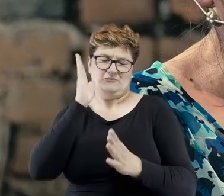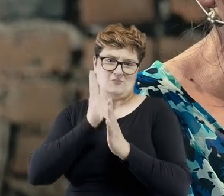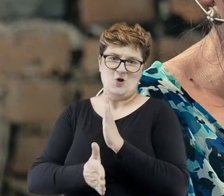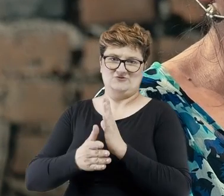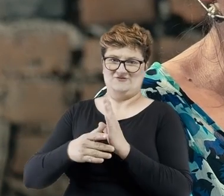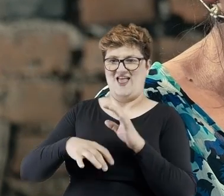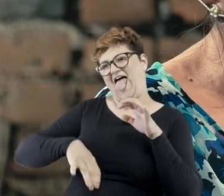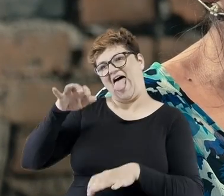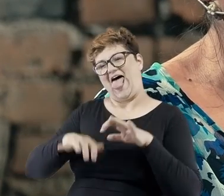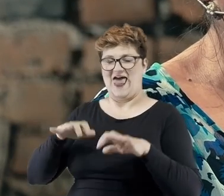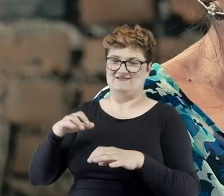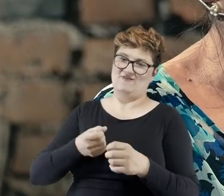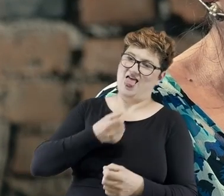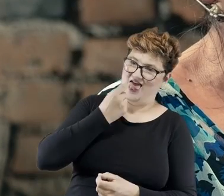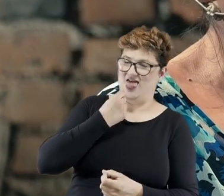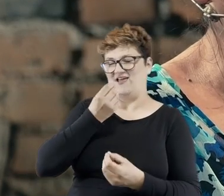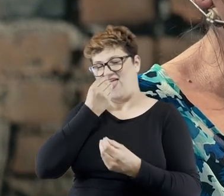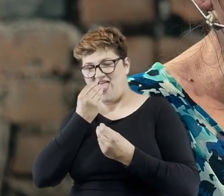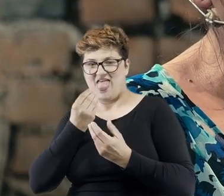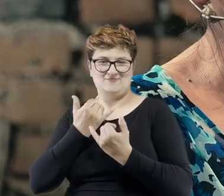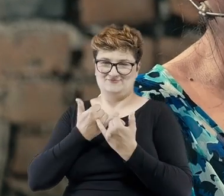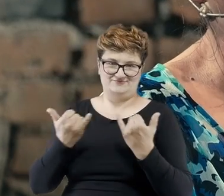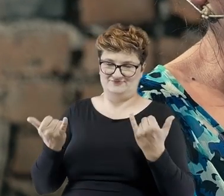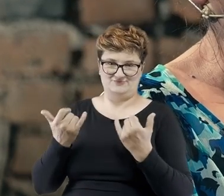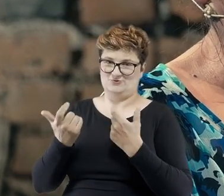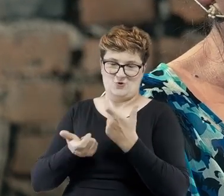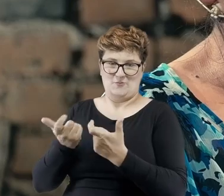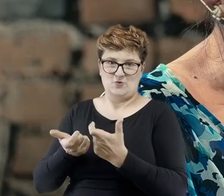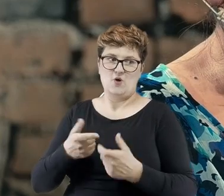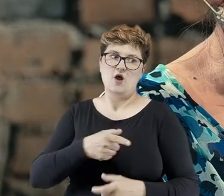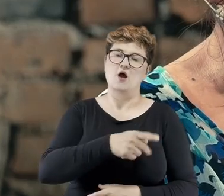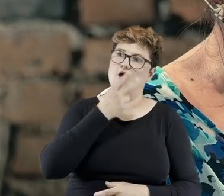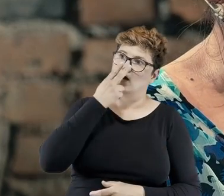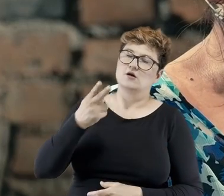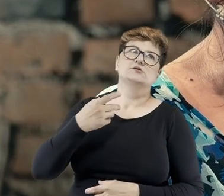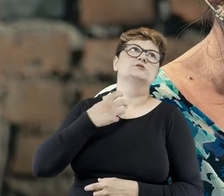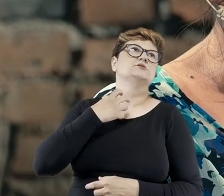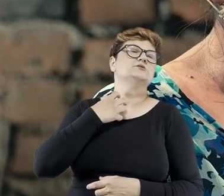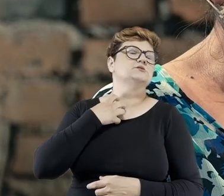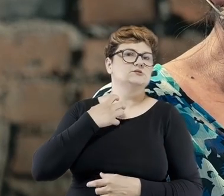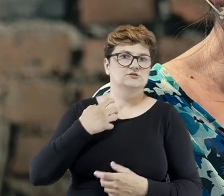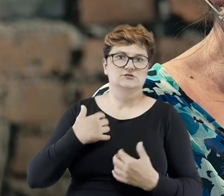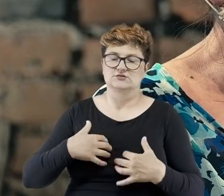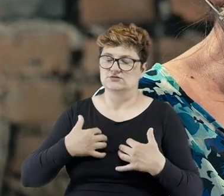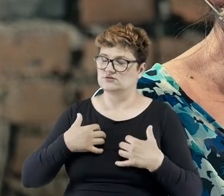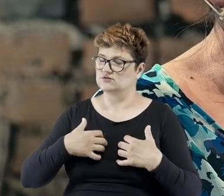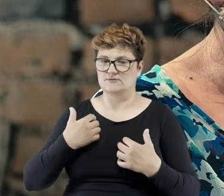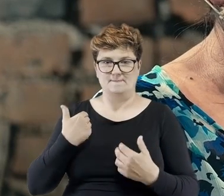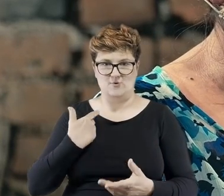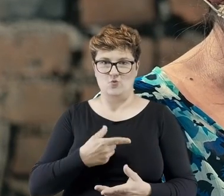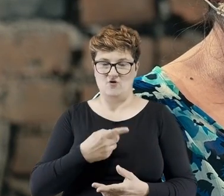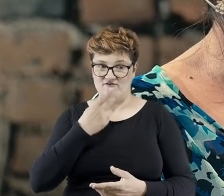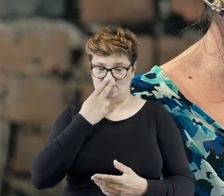takie proste osoby, które się śmiały albo w ogóle jadły, albo robiły inne rzeczy, w tym kinie niesłychanie denerwowały. Więc no,